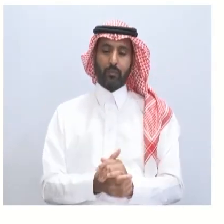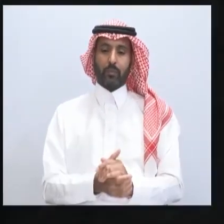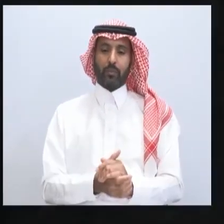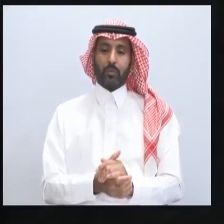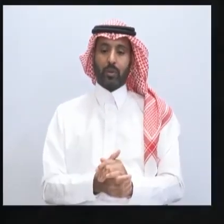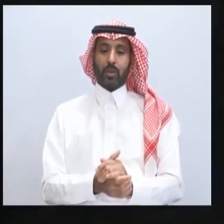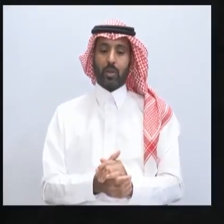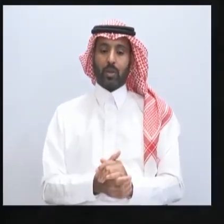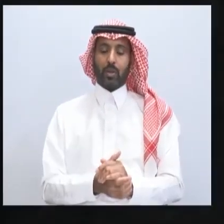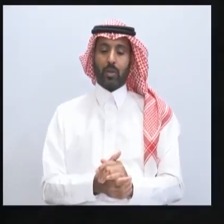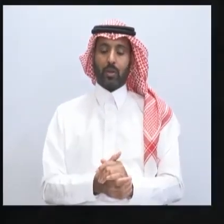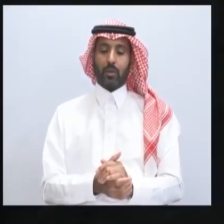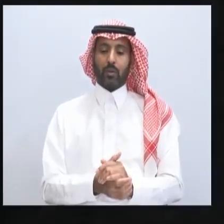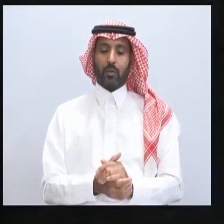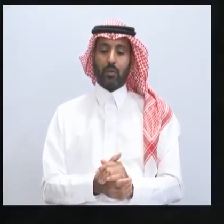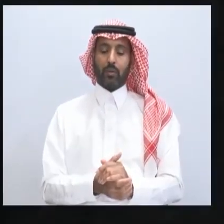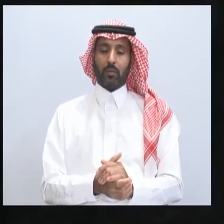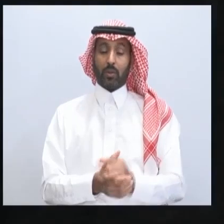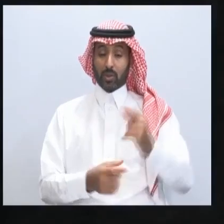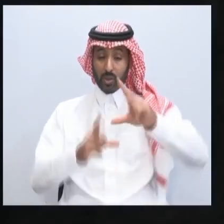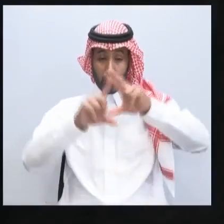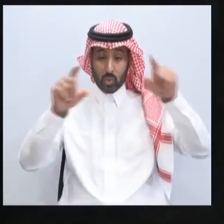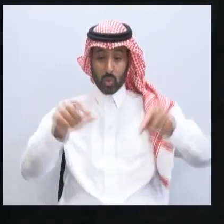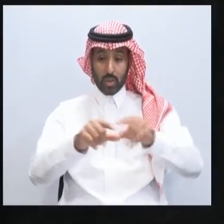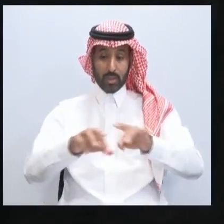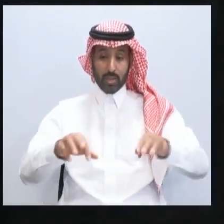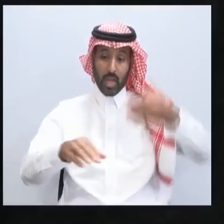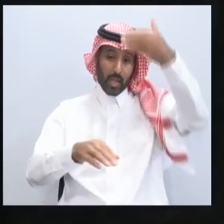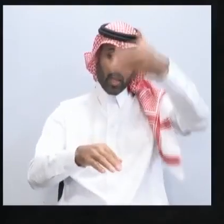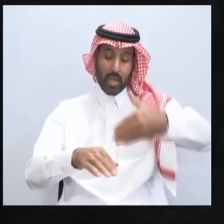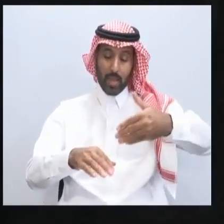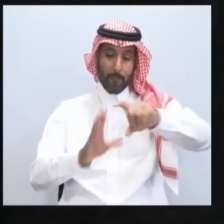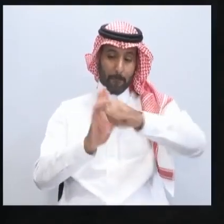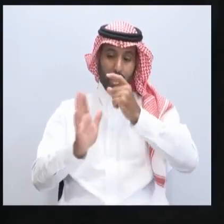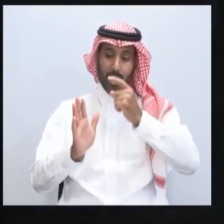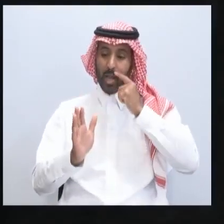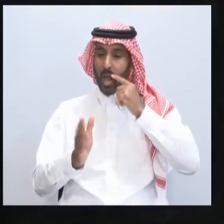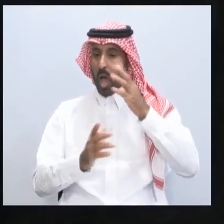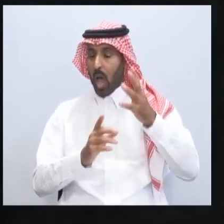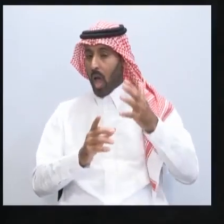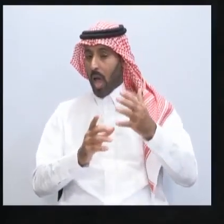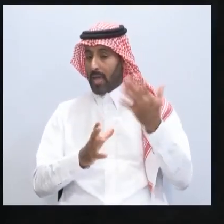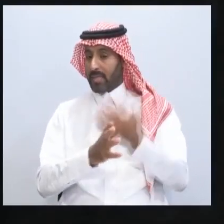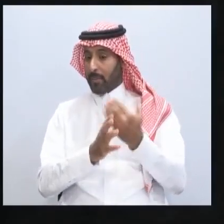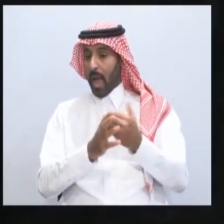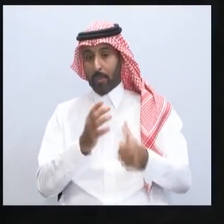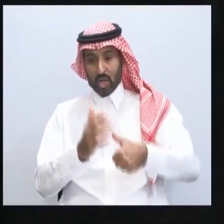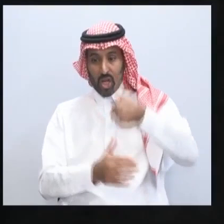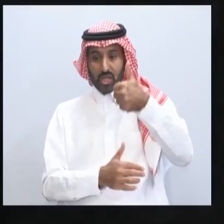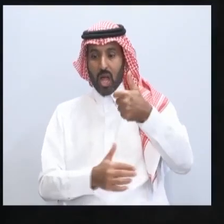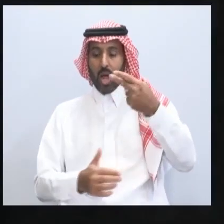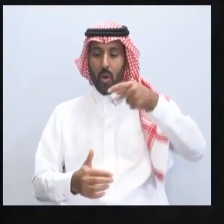الفصل بعمل بعمل حائط الكتروني بعنوان عوامل النجاح نقوم